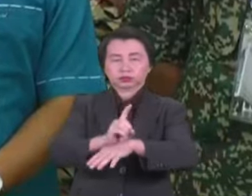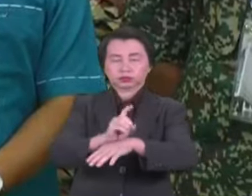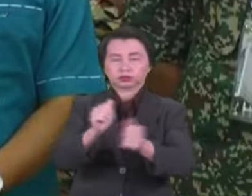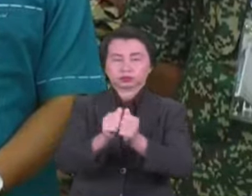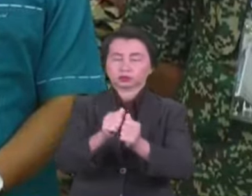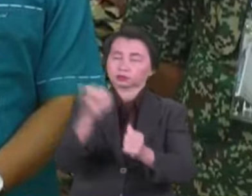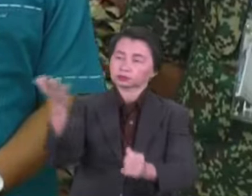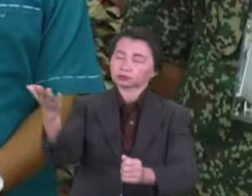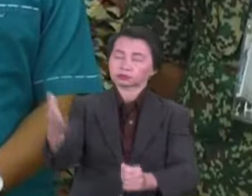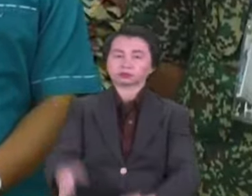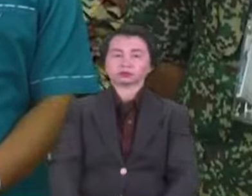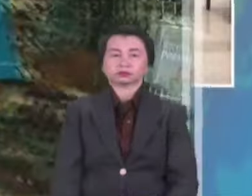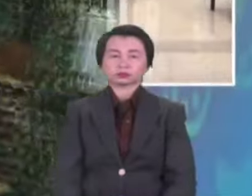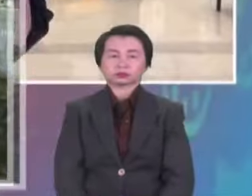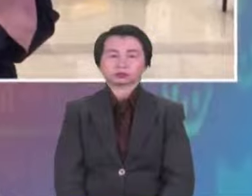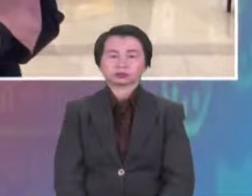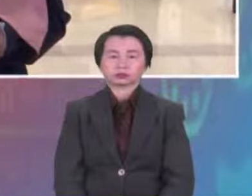Shikin. Silakan.